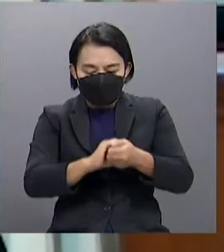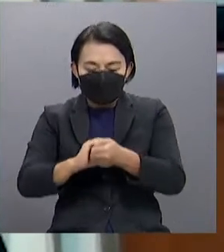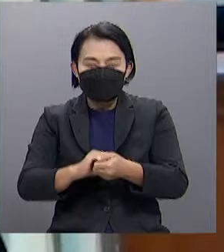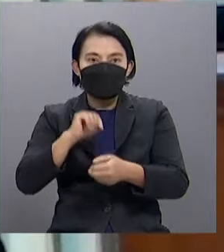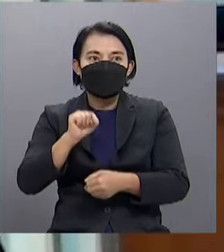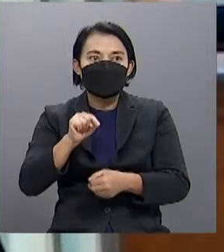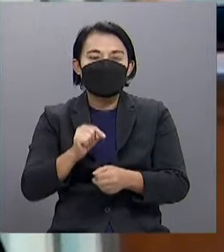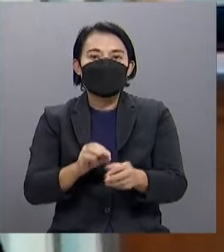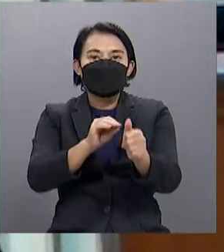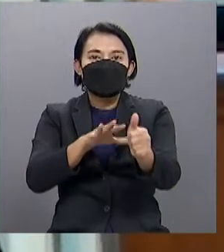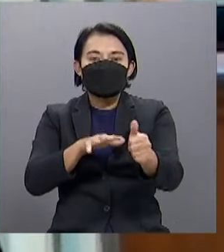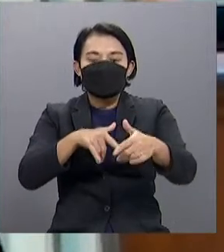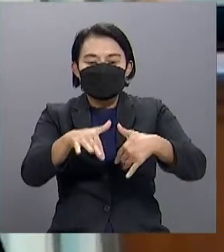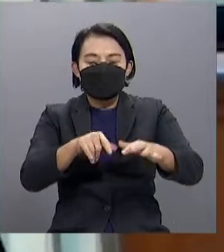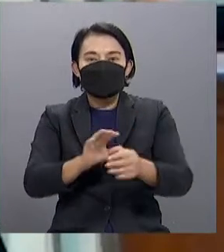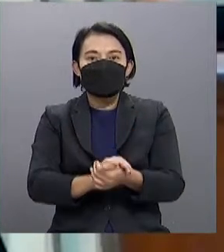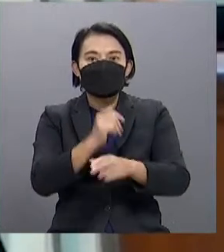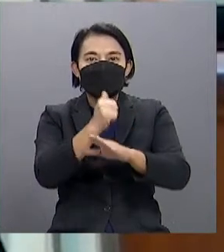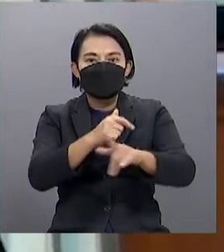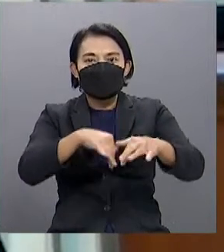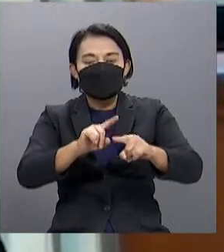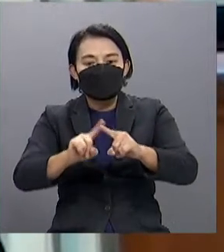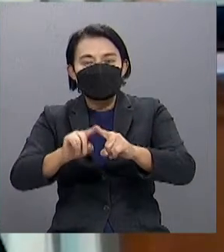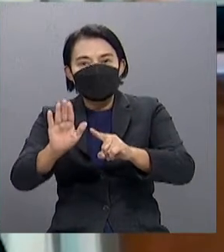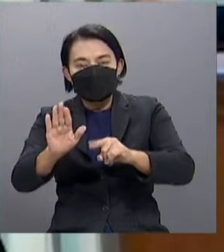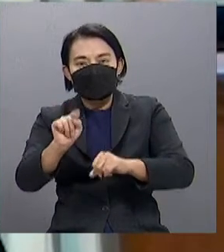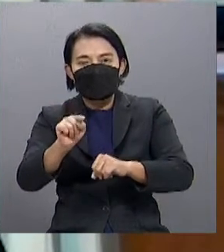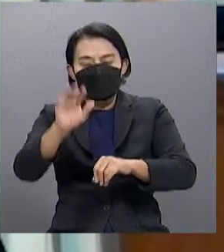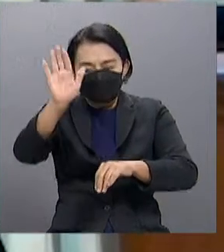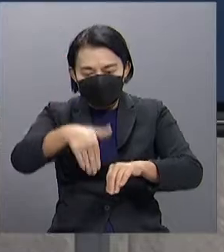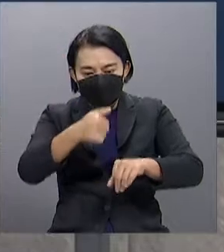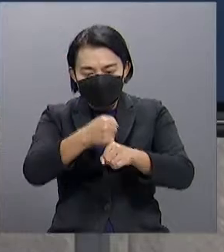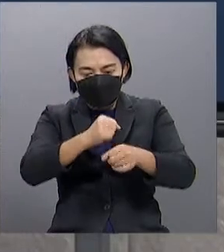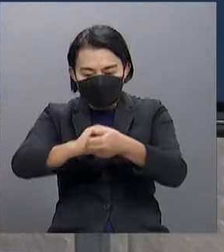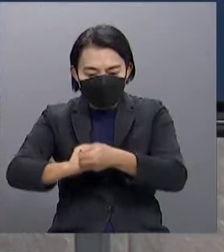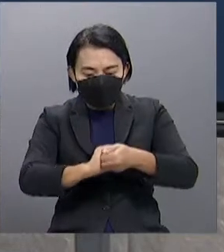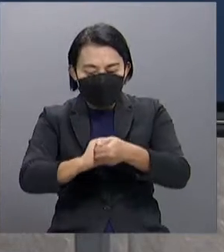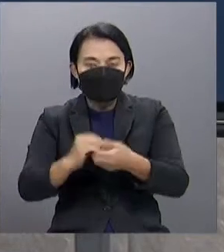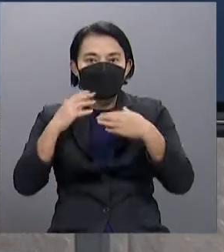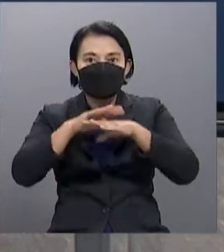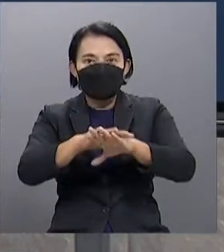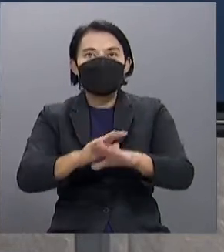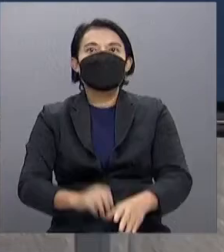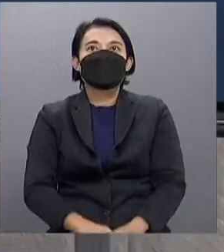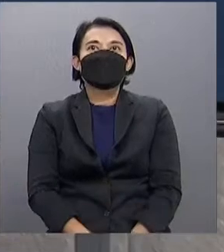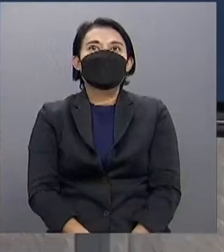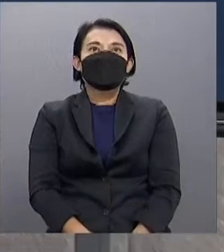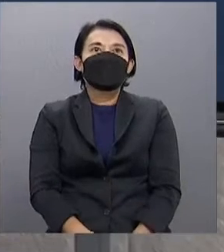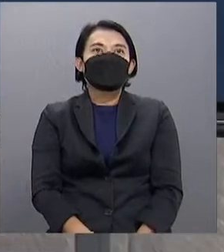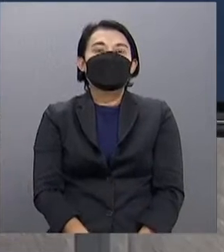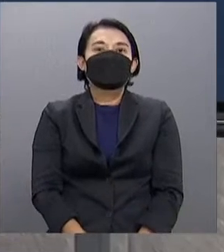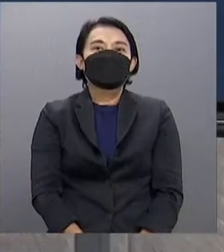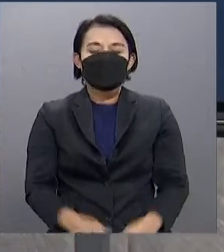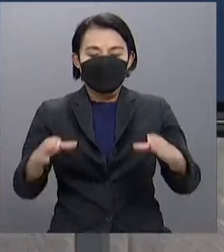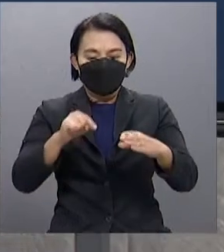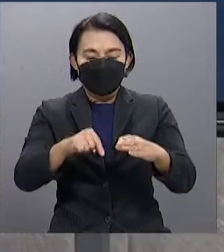ชุมชนผู้นำท้องถิ่นให้เข้ามามีส่วนร่วมในการทำงานกับเรามากที่สุดทีมอาสาสมัครเข้ามีสมาชิกกันไม่